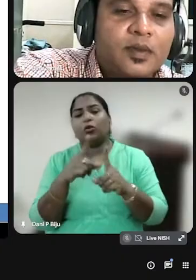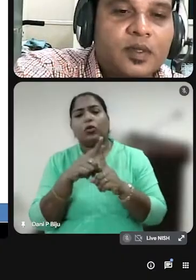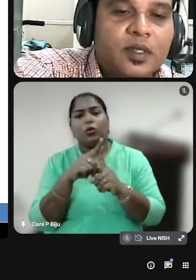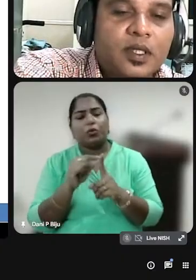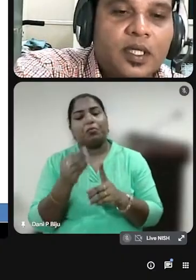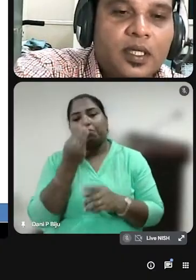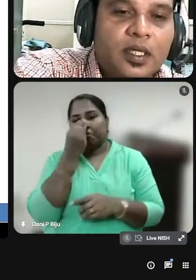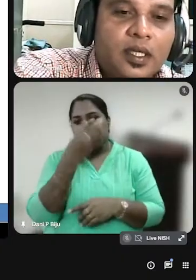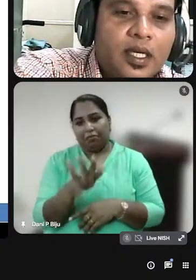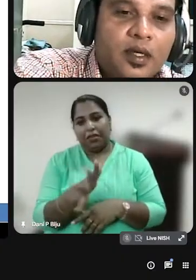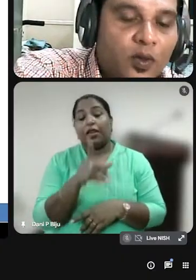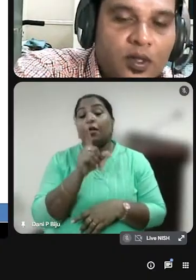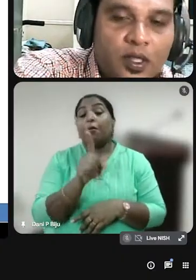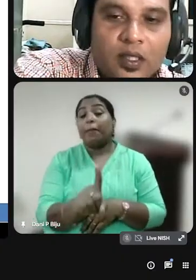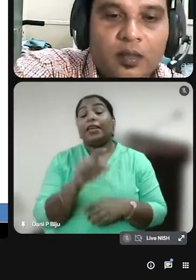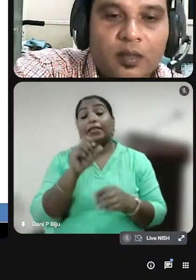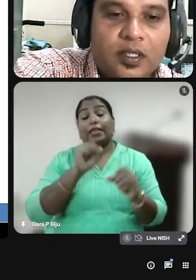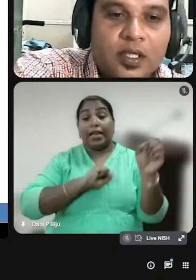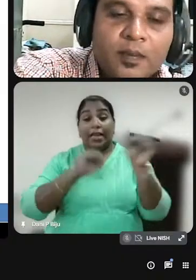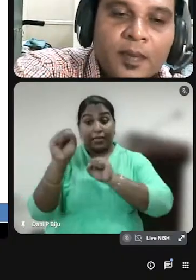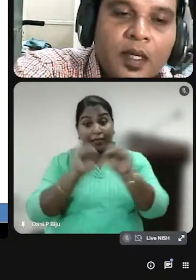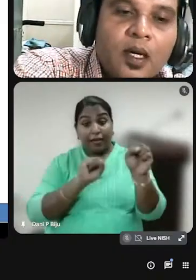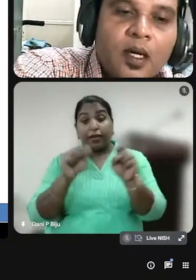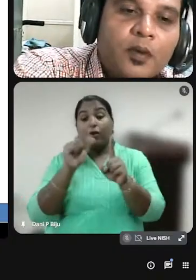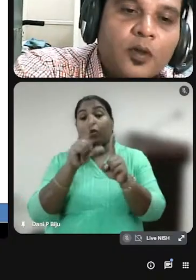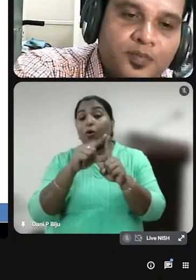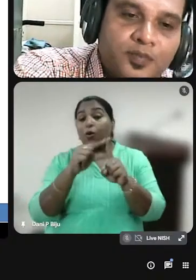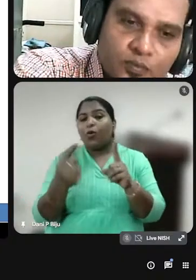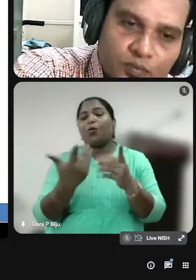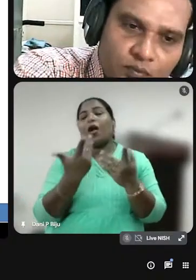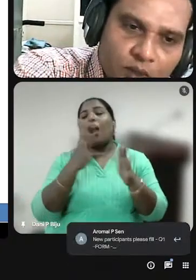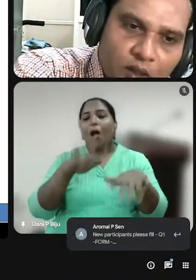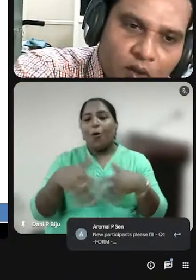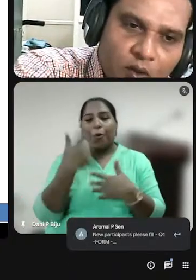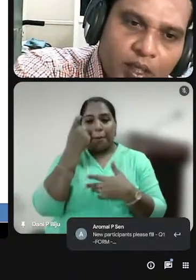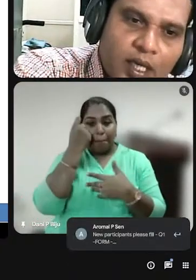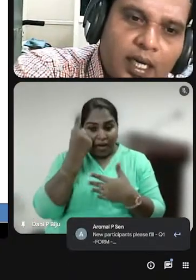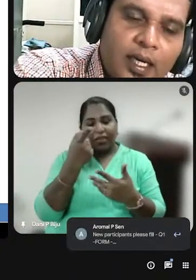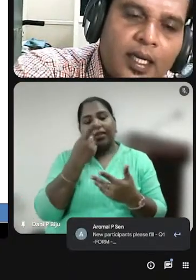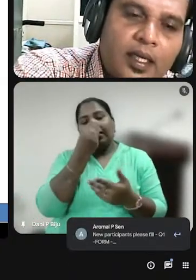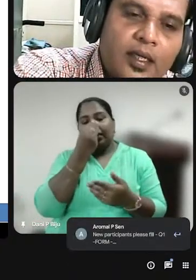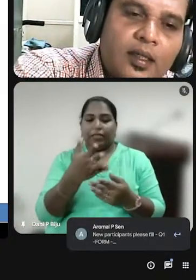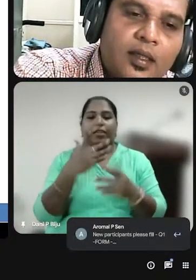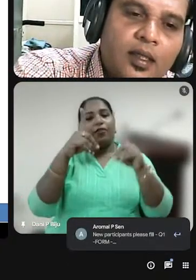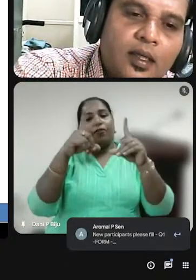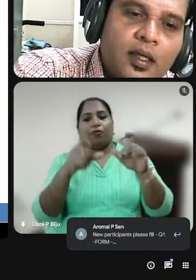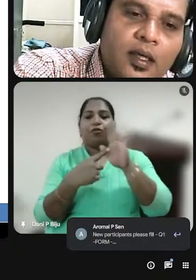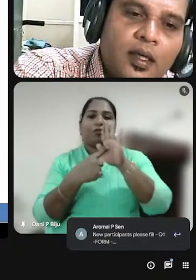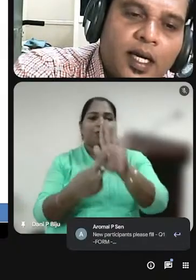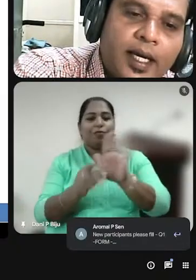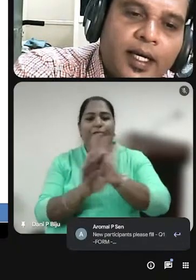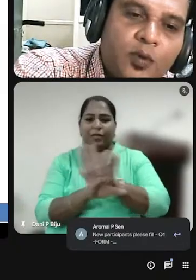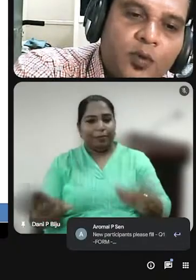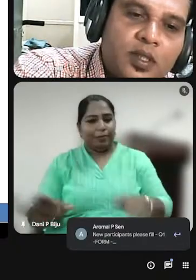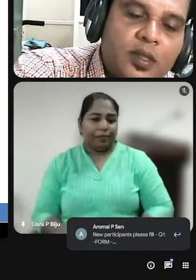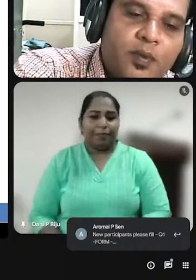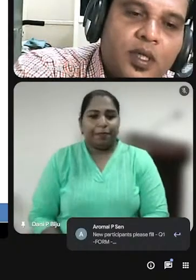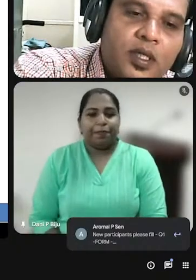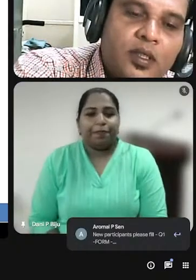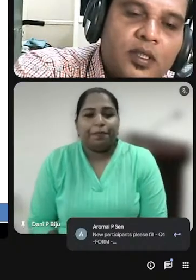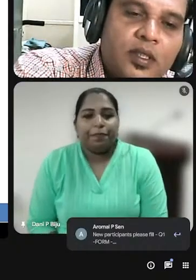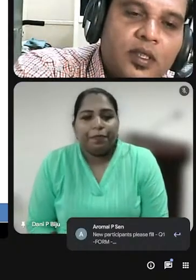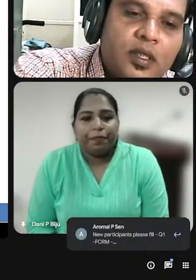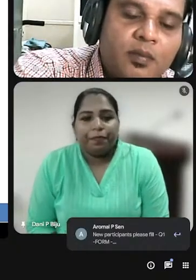ഇത്രയും ഇതിലായിട്ട് കൊടുത്തിരിക്കുന്നത് ടീച്ചർ. അപ്പോ ഒരു കാലയിലേക്ക് കൈയുടെ മുട്ട്